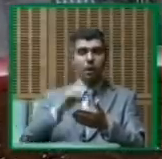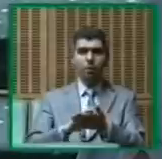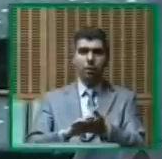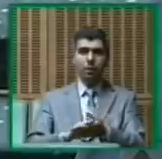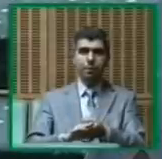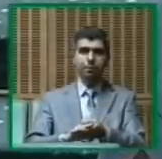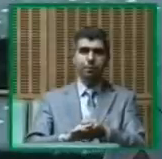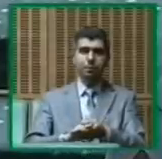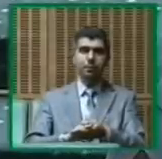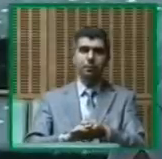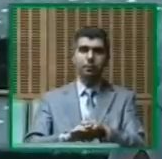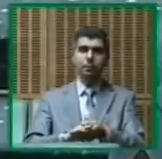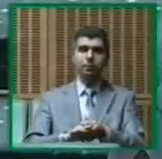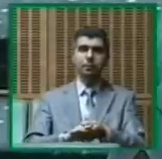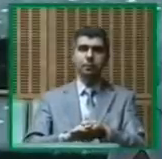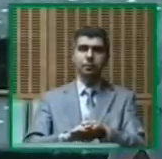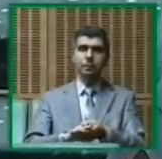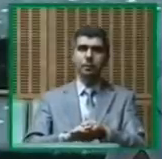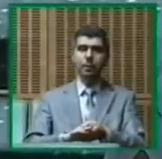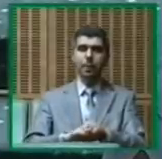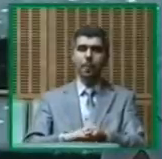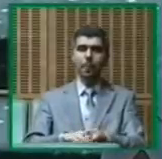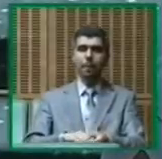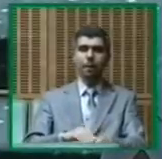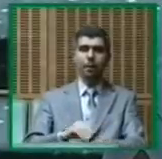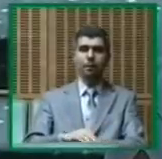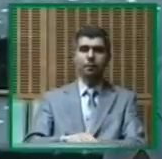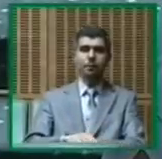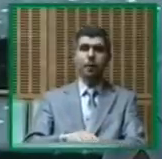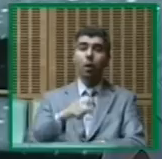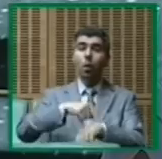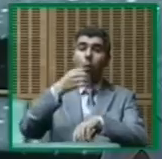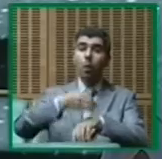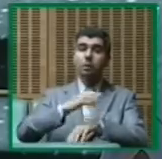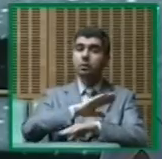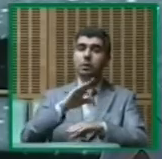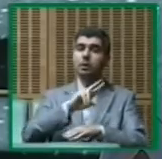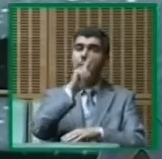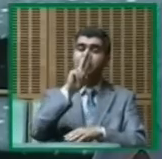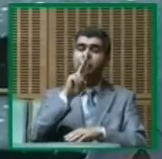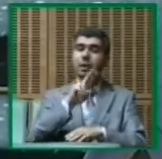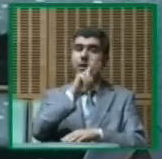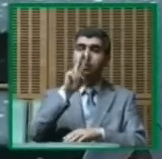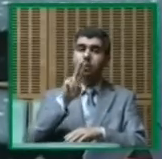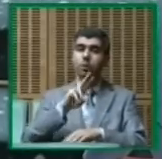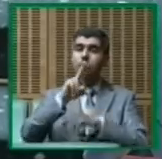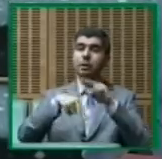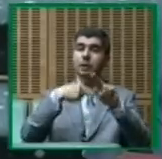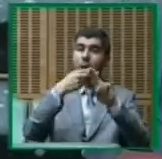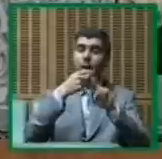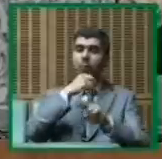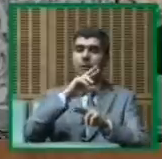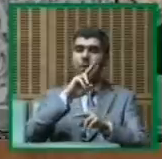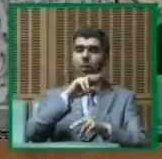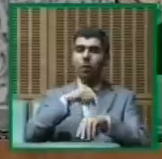مع تذكيركم أنكم استغرقتكم كل وقتكم في الجواب ولم يبقى لكم متسع في وقت للتعقيب. تفضل